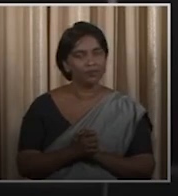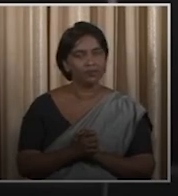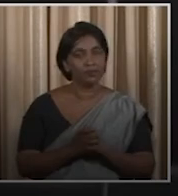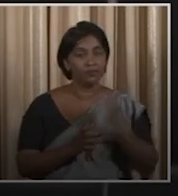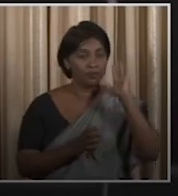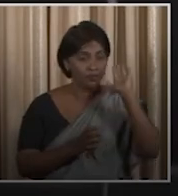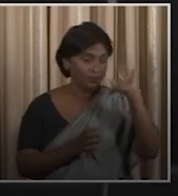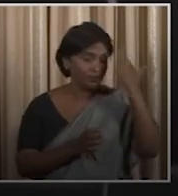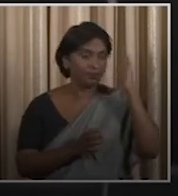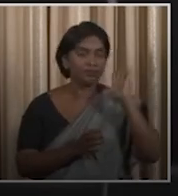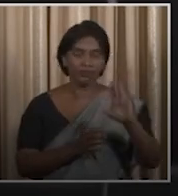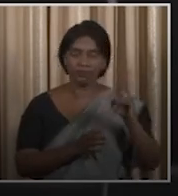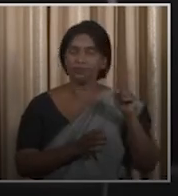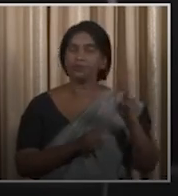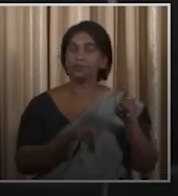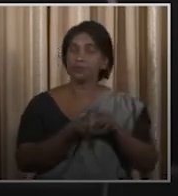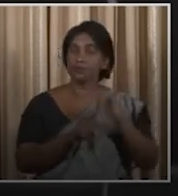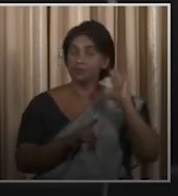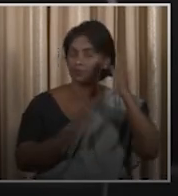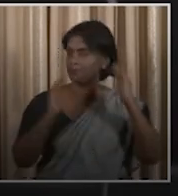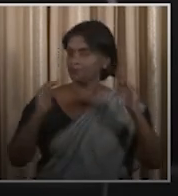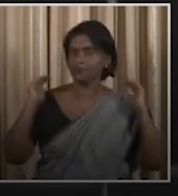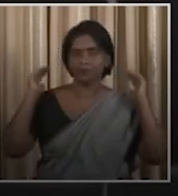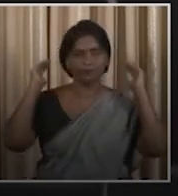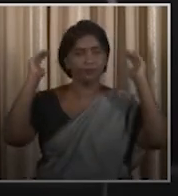අද්විතීය ගණේ සහ අද්විතීය මට්ටමේ